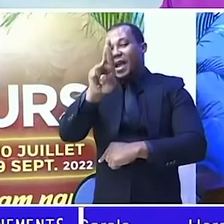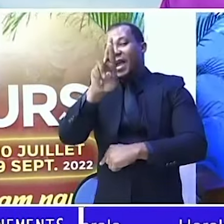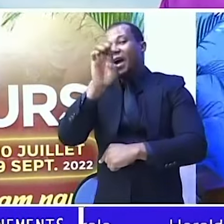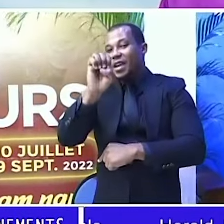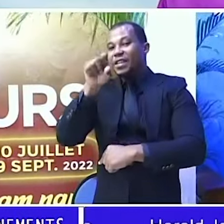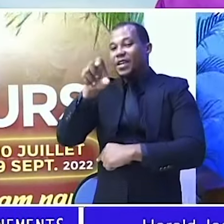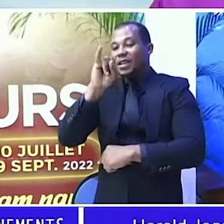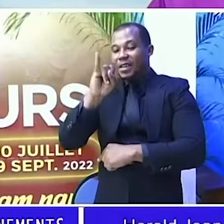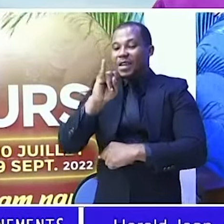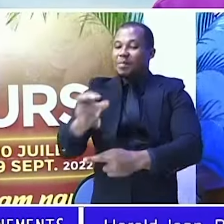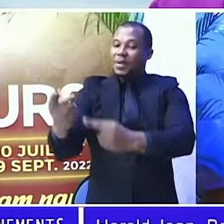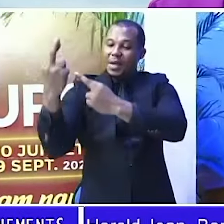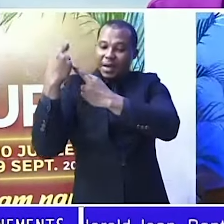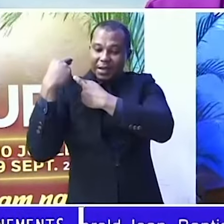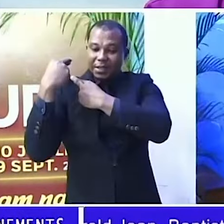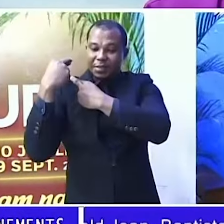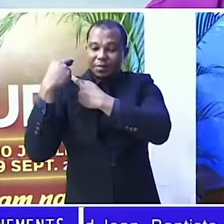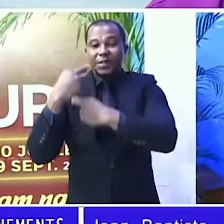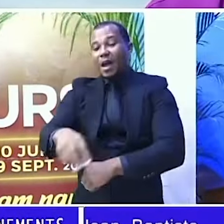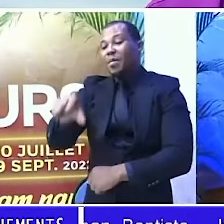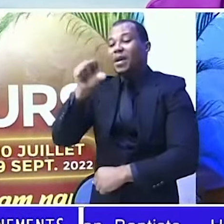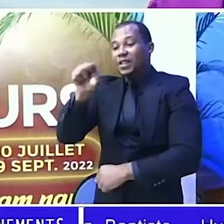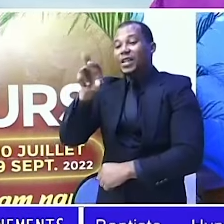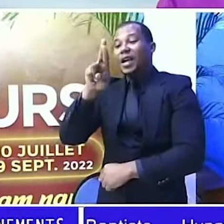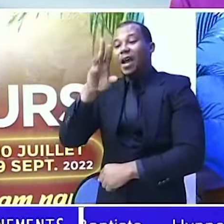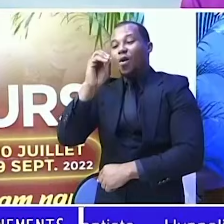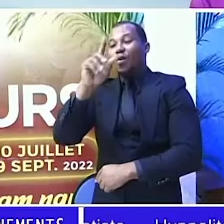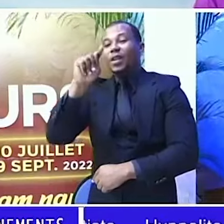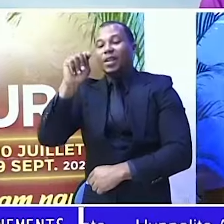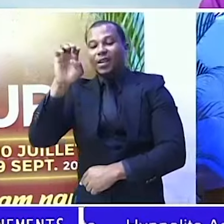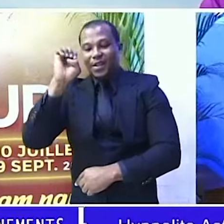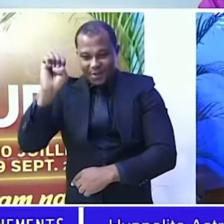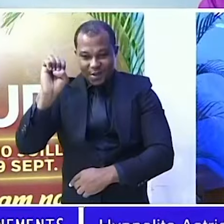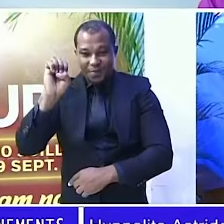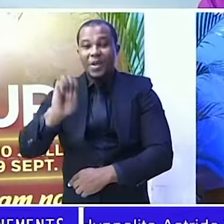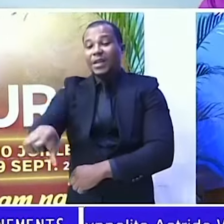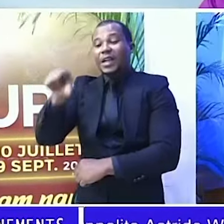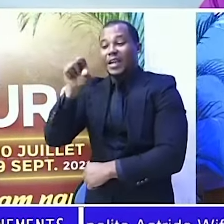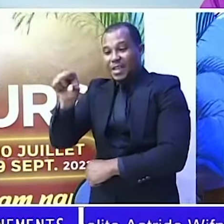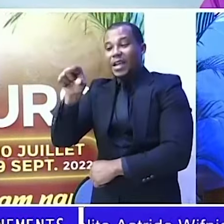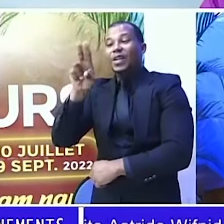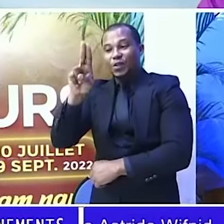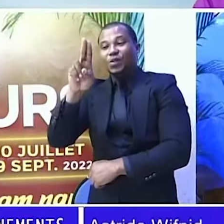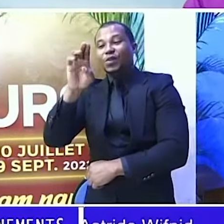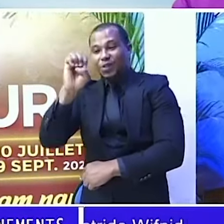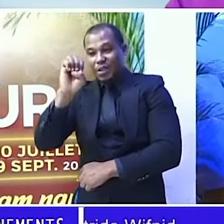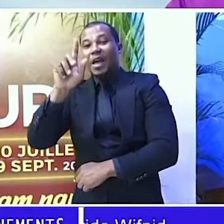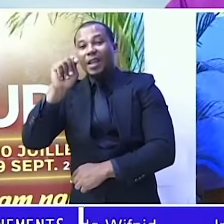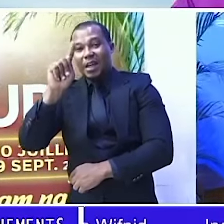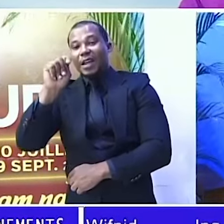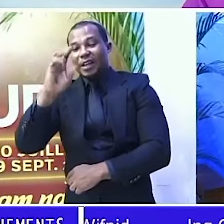là. Getchi même c'est le ciel la ponte Vado. Getchi t'est rété oui